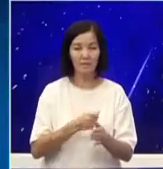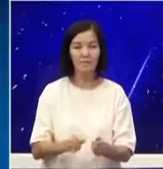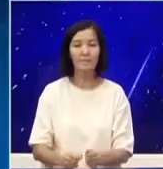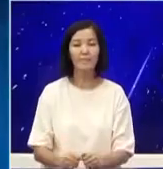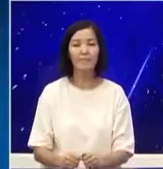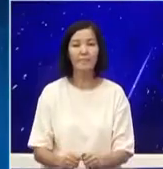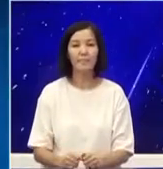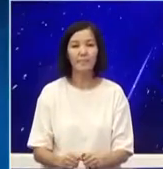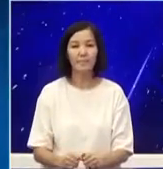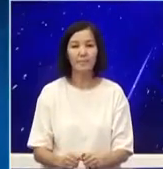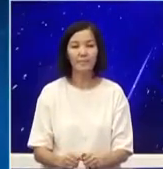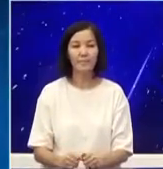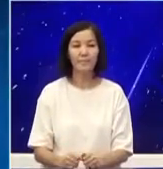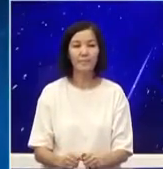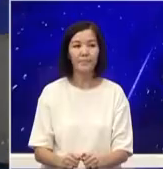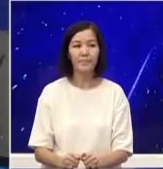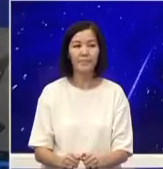телеарнасы.